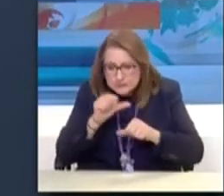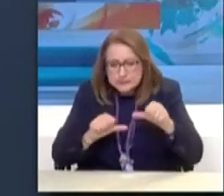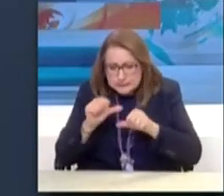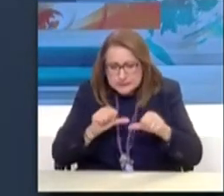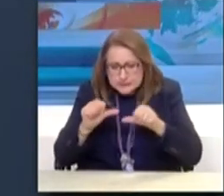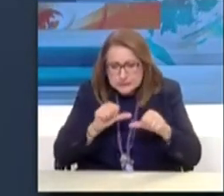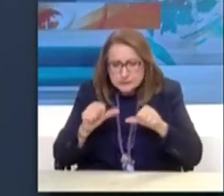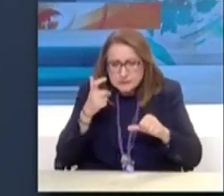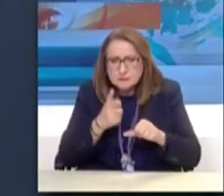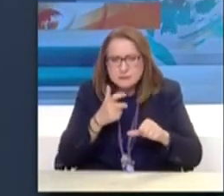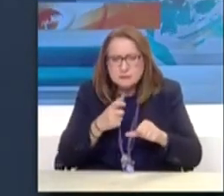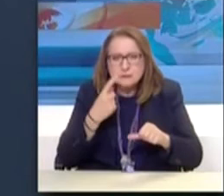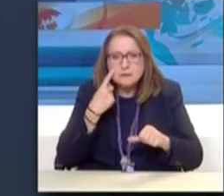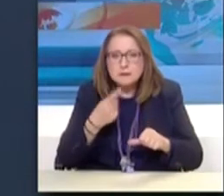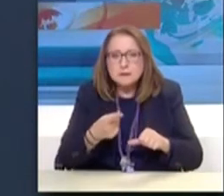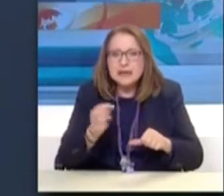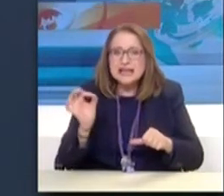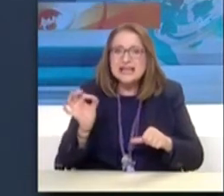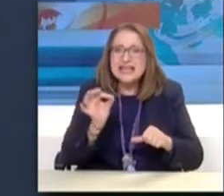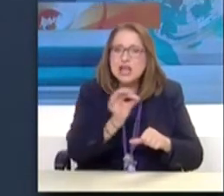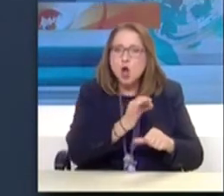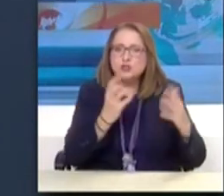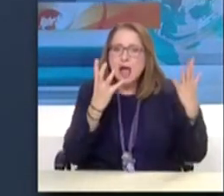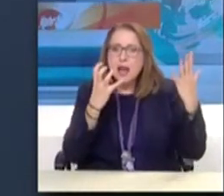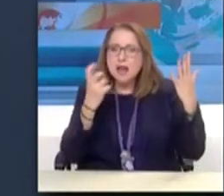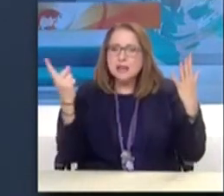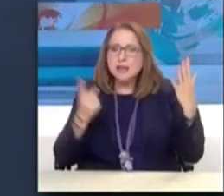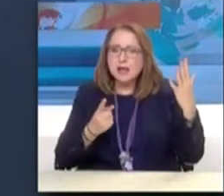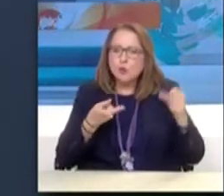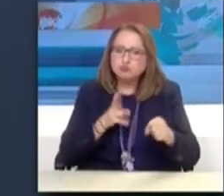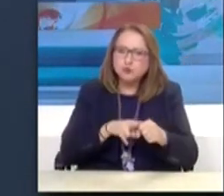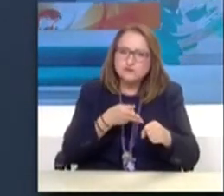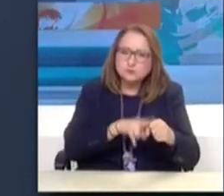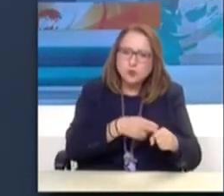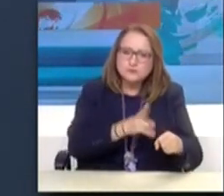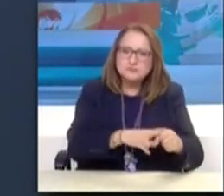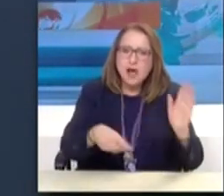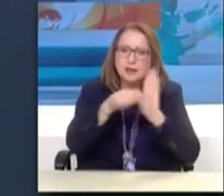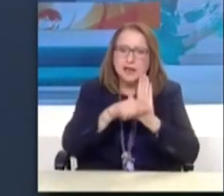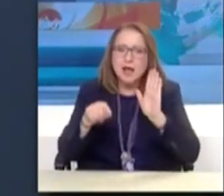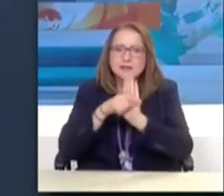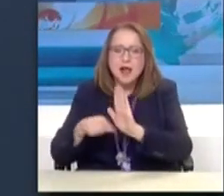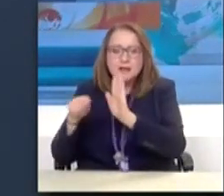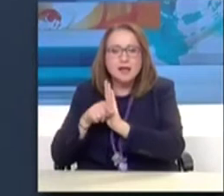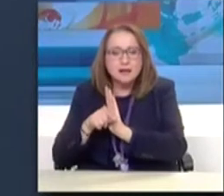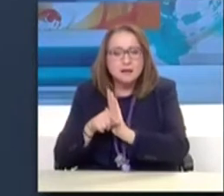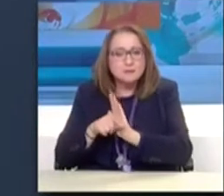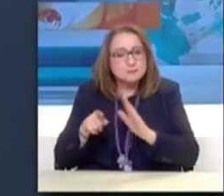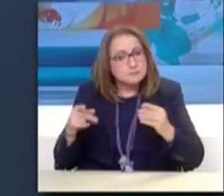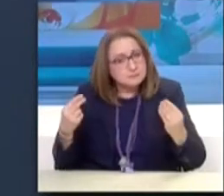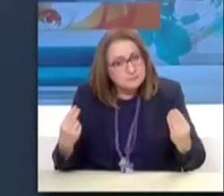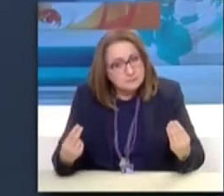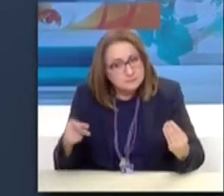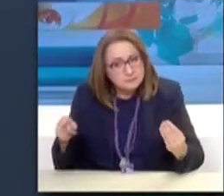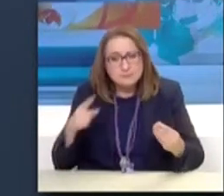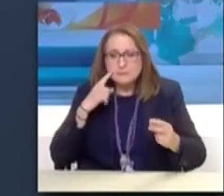οδήγησε σε αρνητικοποίηση για τον ιό σε 90% των ασθενών σε σχέση με την ομάδα ελέγχου που δεν πήρε το σχήμα. Από